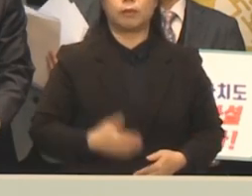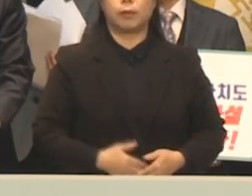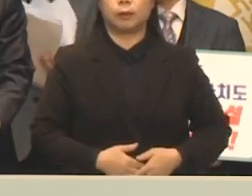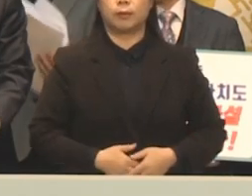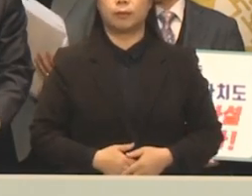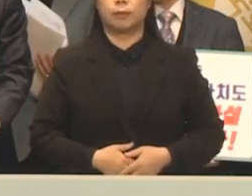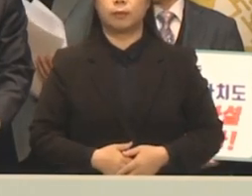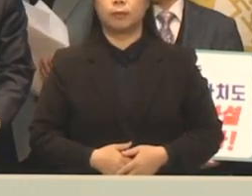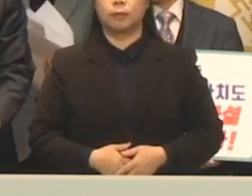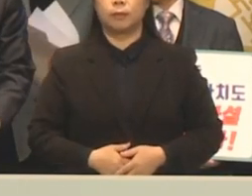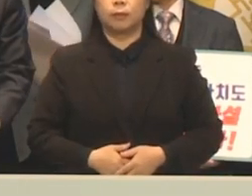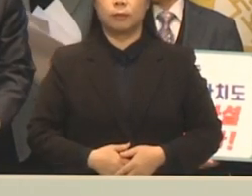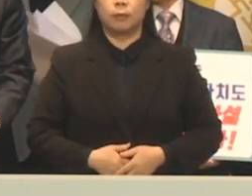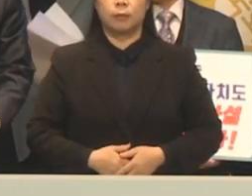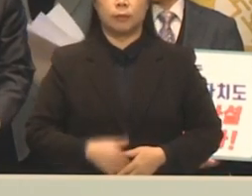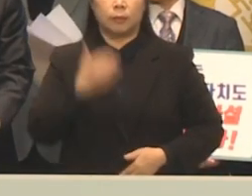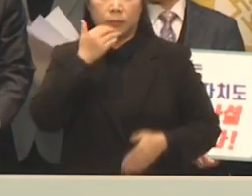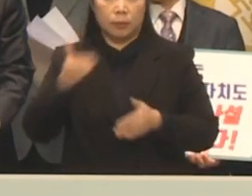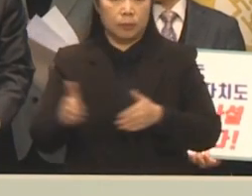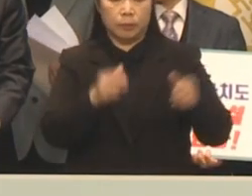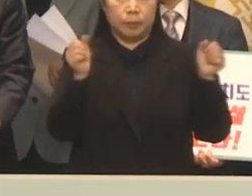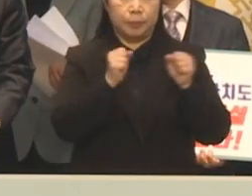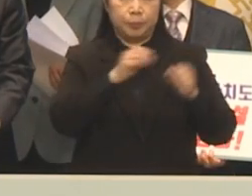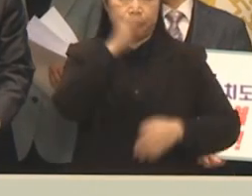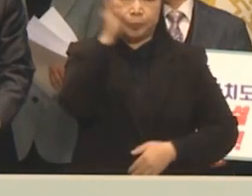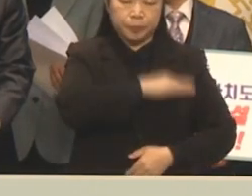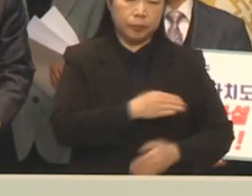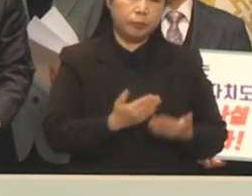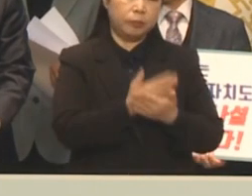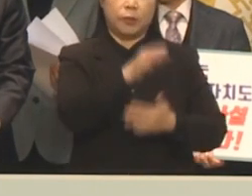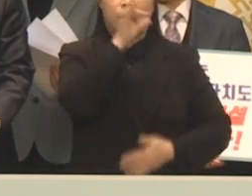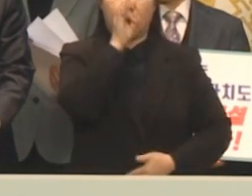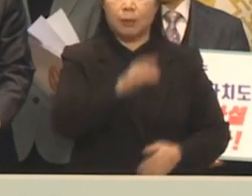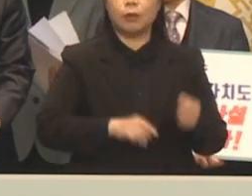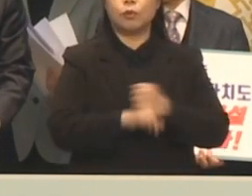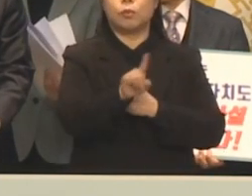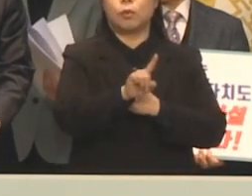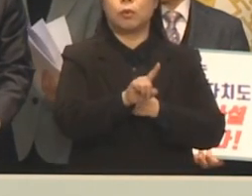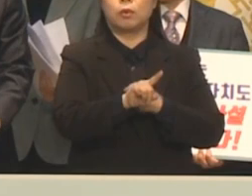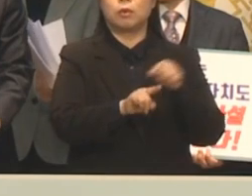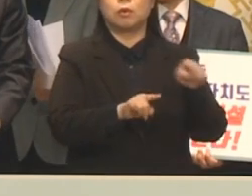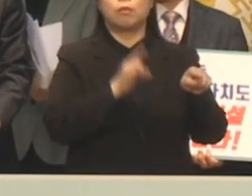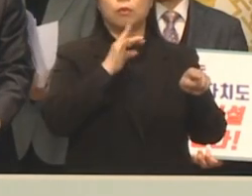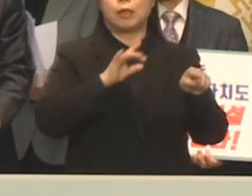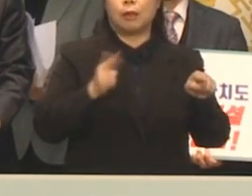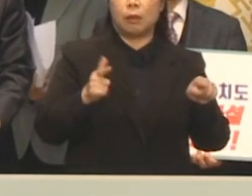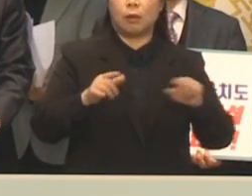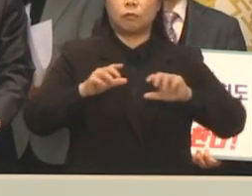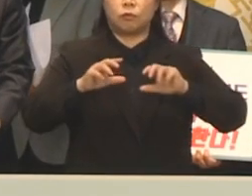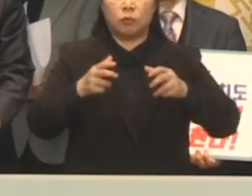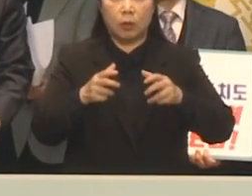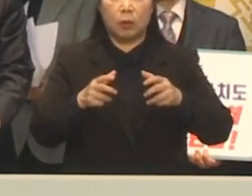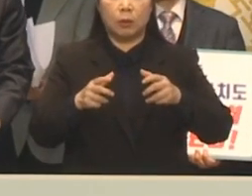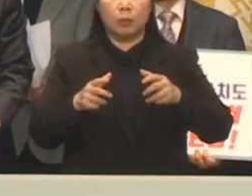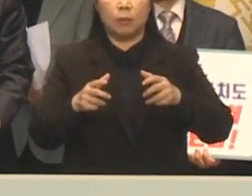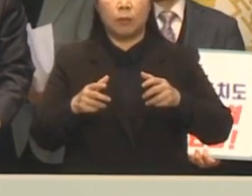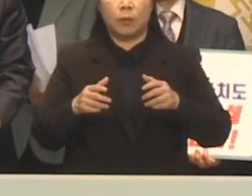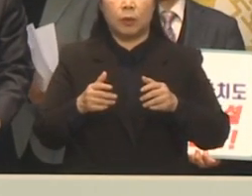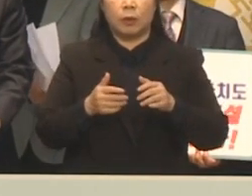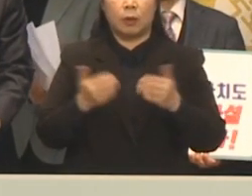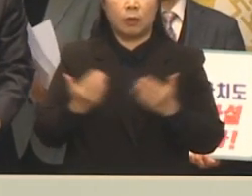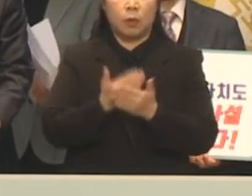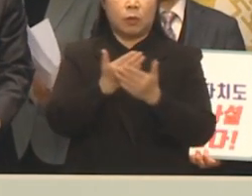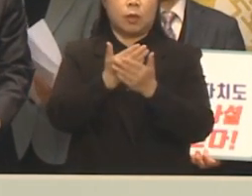말았습니다. 경기 북부의 낙후는 그곳의 문제에 끝이지 않고 국가의